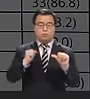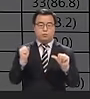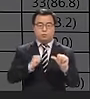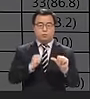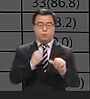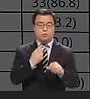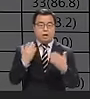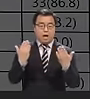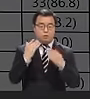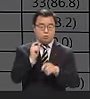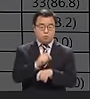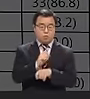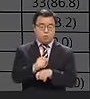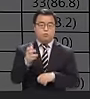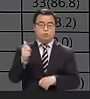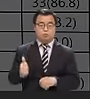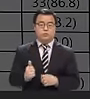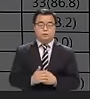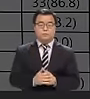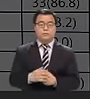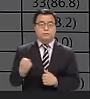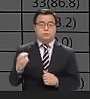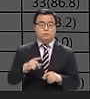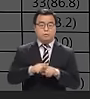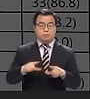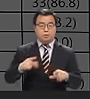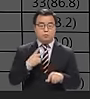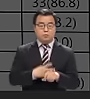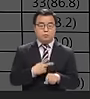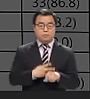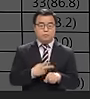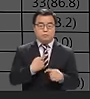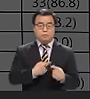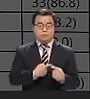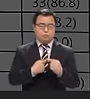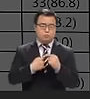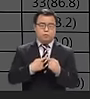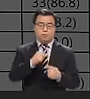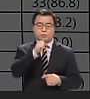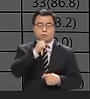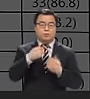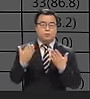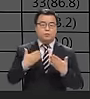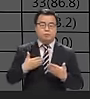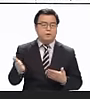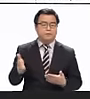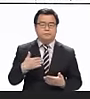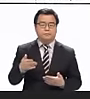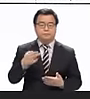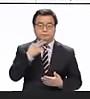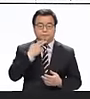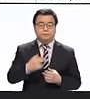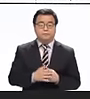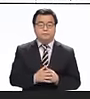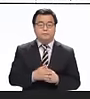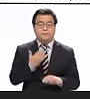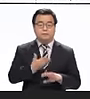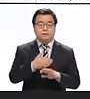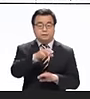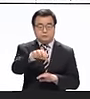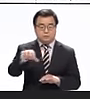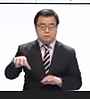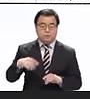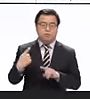교무부장입니다. 반면 총교사들은 단 한 명도 최고점을 받지 못했습니다. 다른 지역도